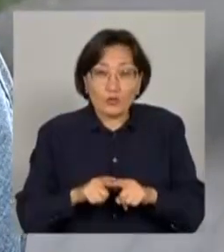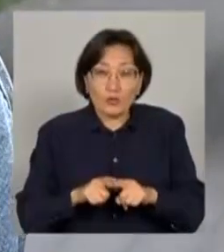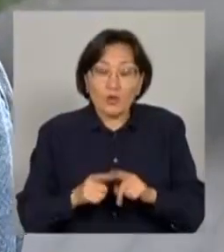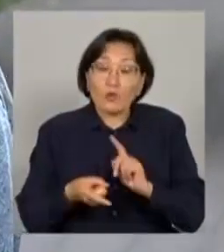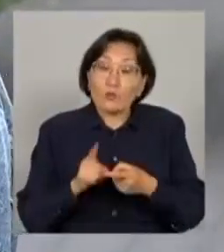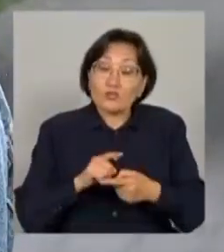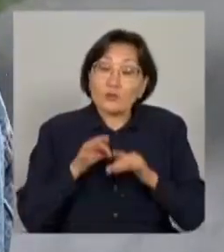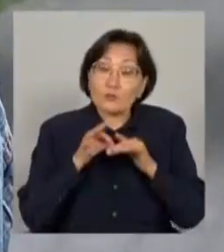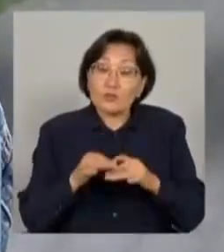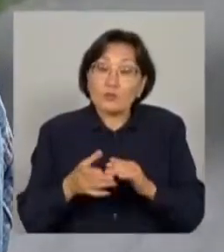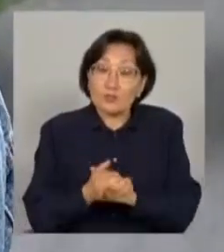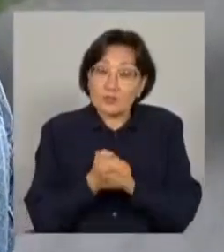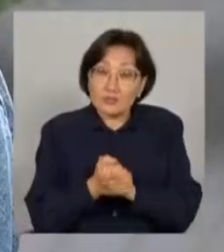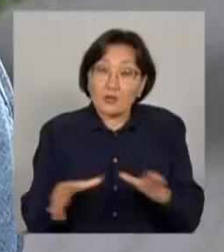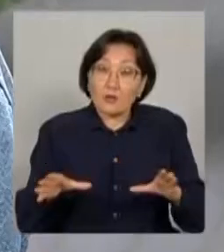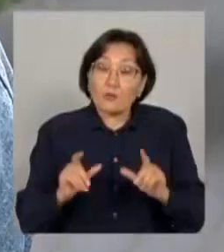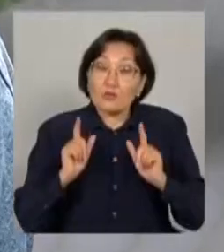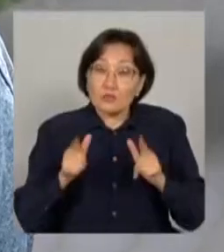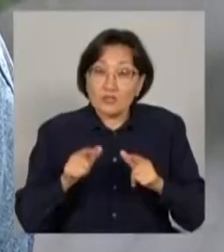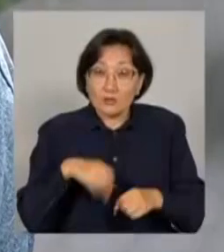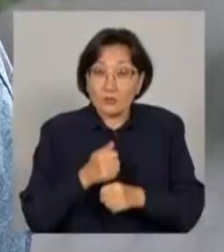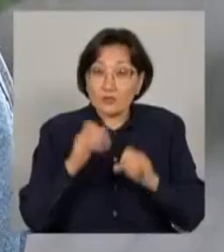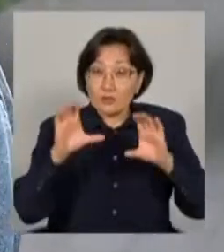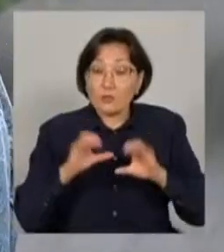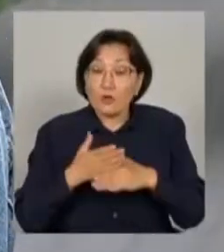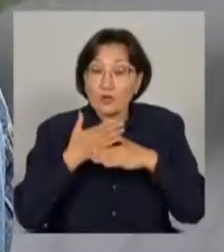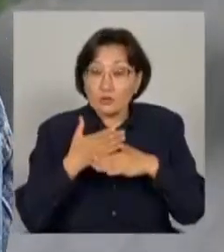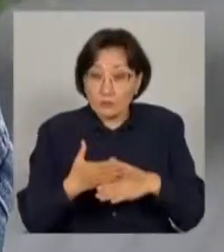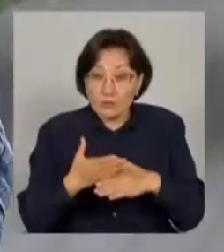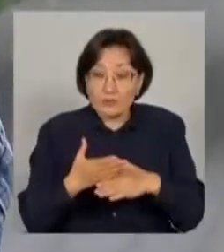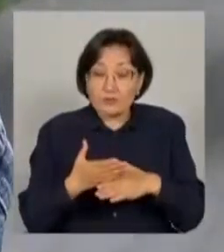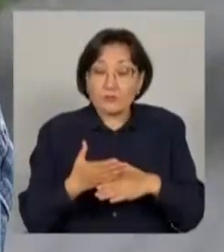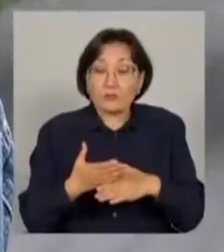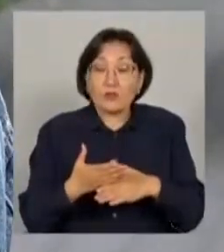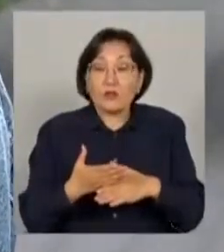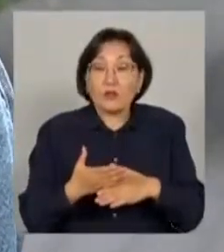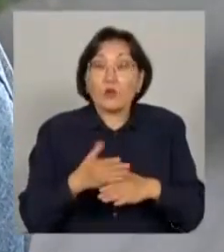әкелді. Елімізде татулық пен ынтымақтастық та конституцияның көмегімен қалыптасты десем қателеспеймін.